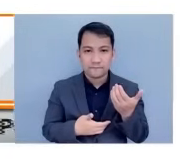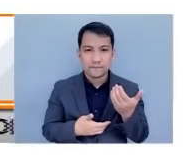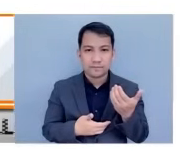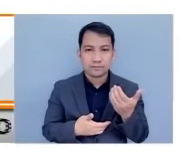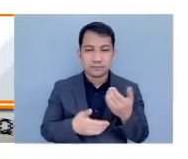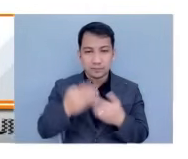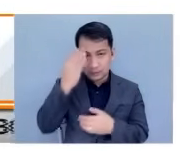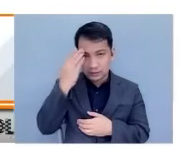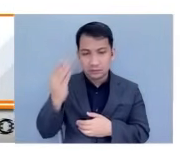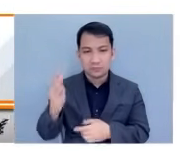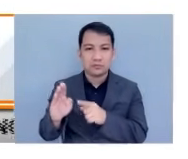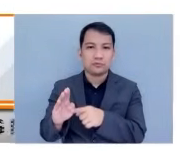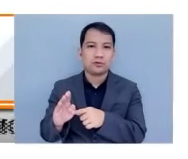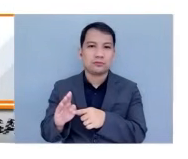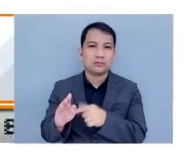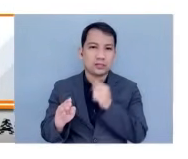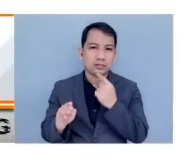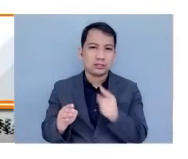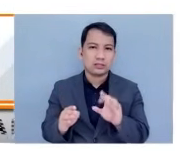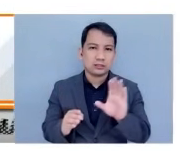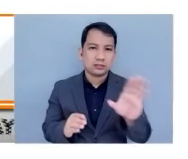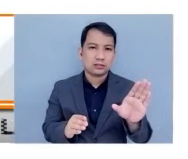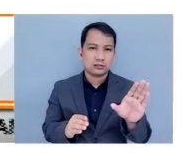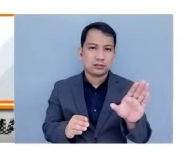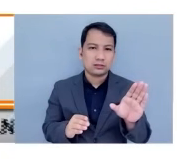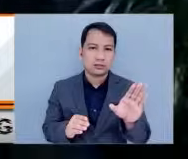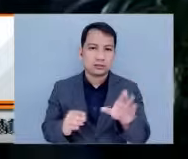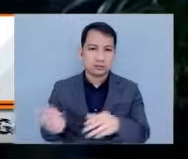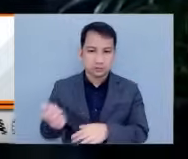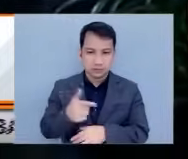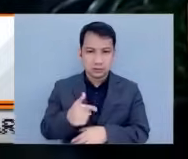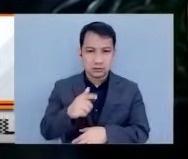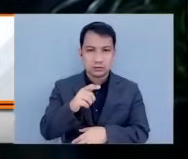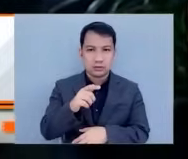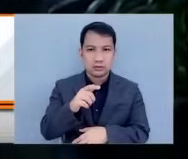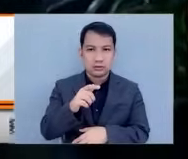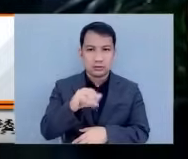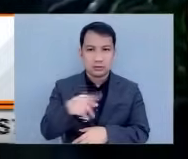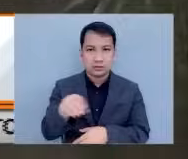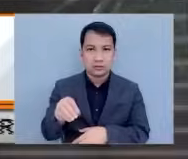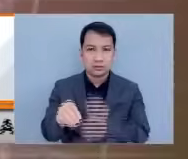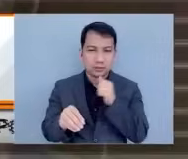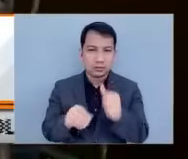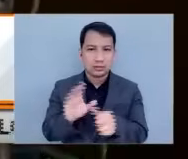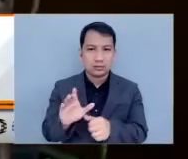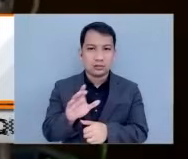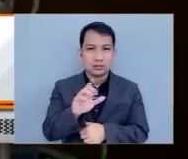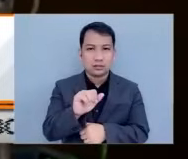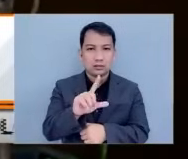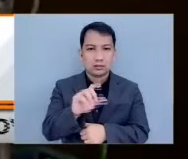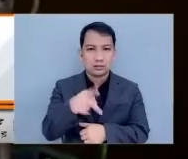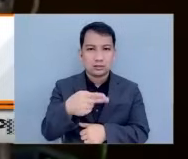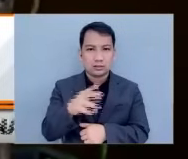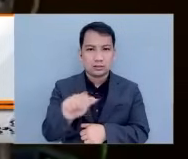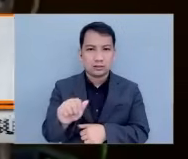babae at ayon dito, ipinaampun daw sa kanya ang sanggol. Pero itinagiyan ni Alpha. Kung gusto ko ipaampun yan, hindi ko na dadalhin